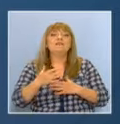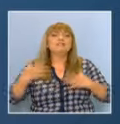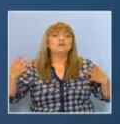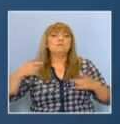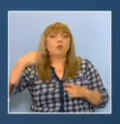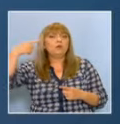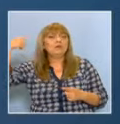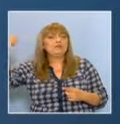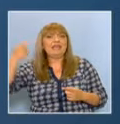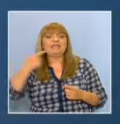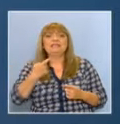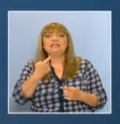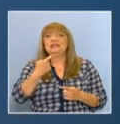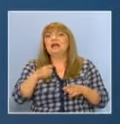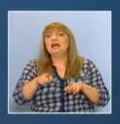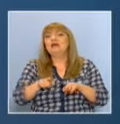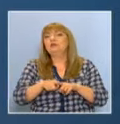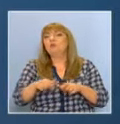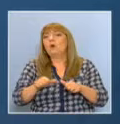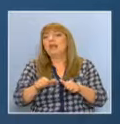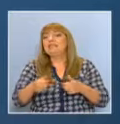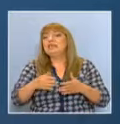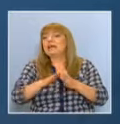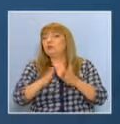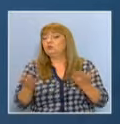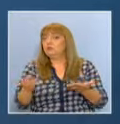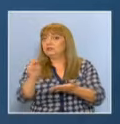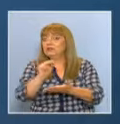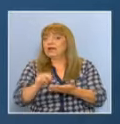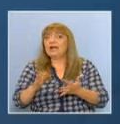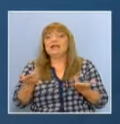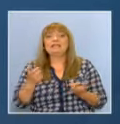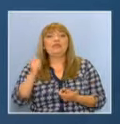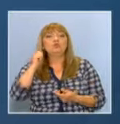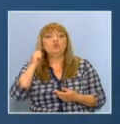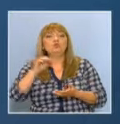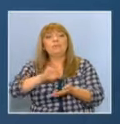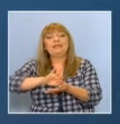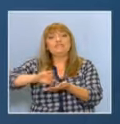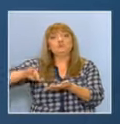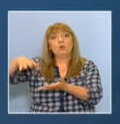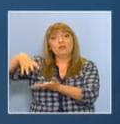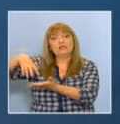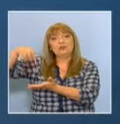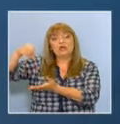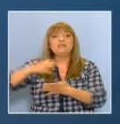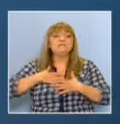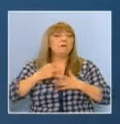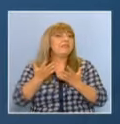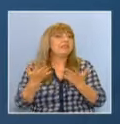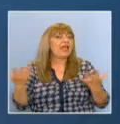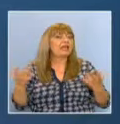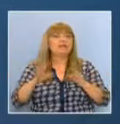като в литературни произведения, където утопията е изолирана на даден остров, т.е. имаме някакво общество, което